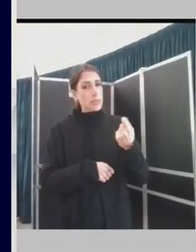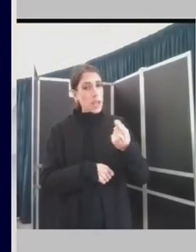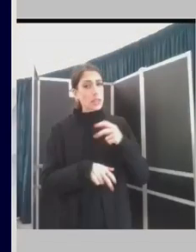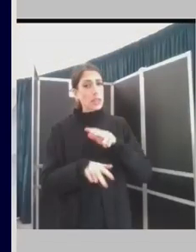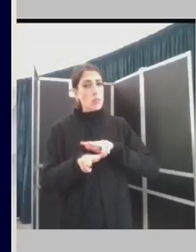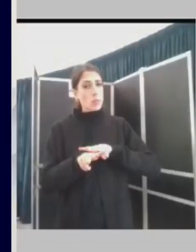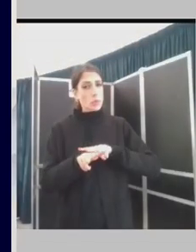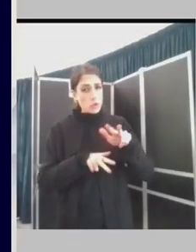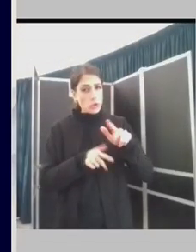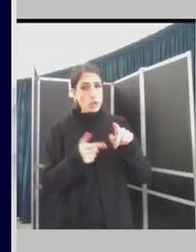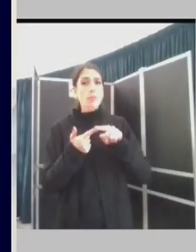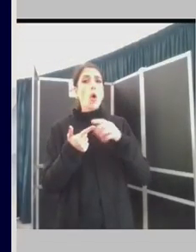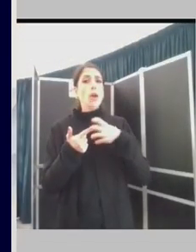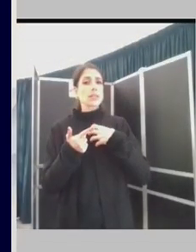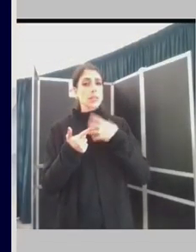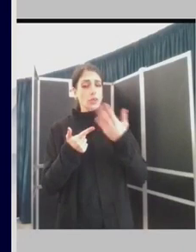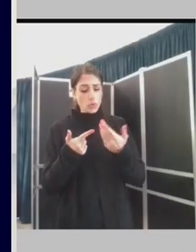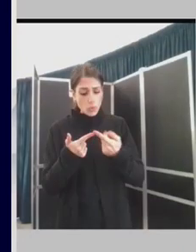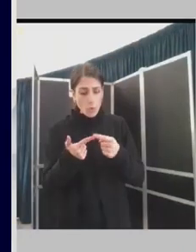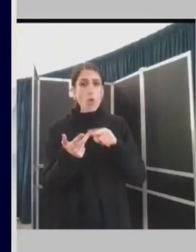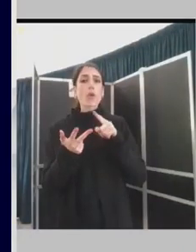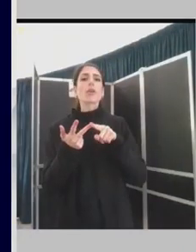Vivo che mi ha gentilmente e